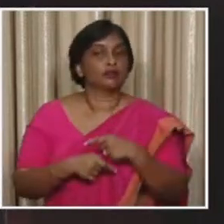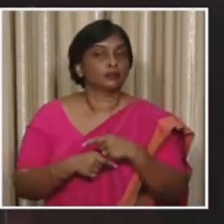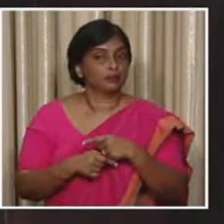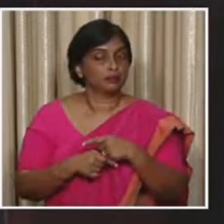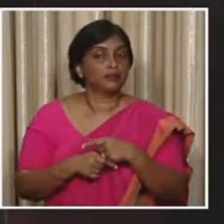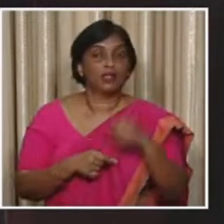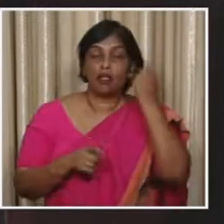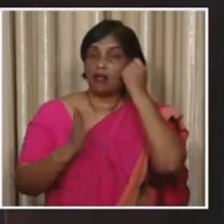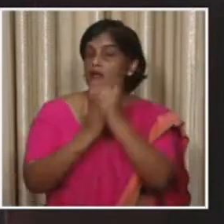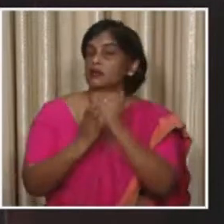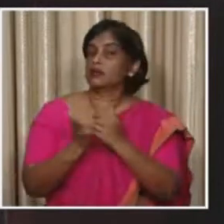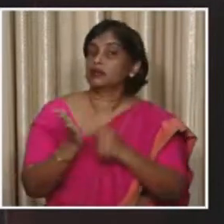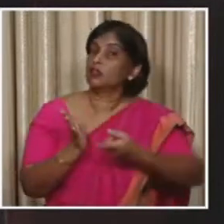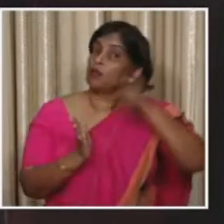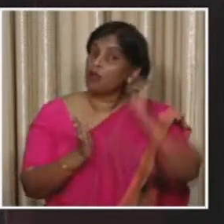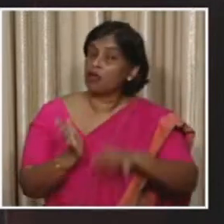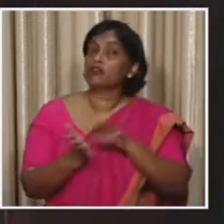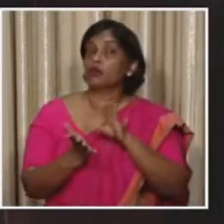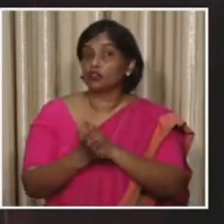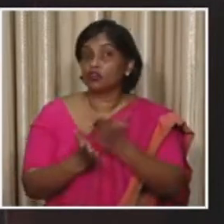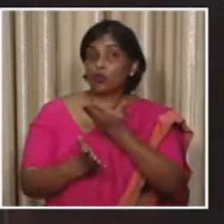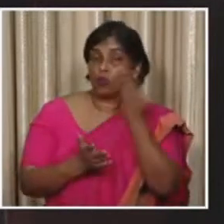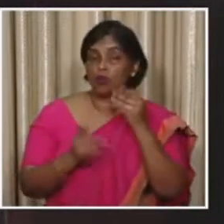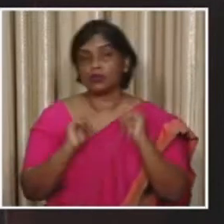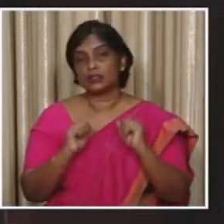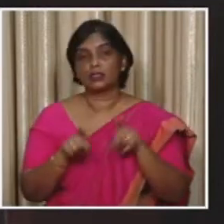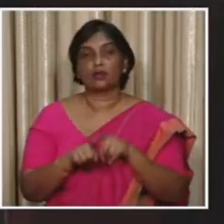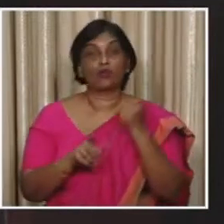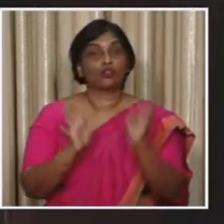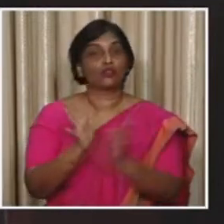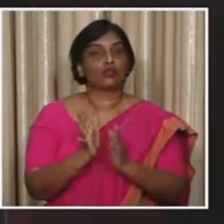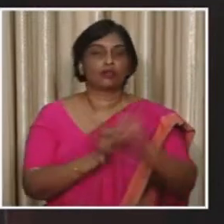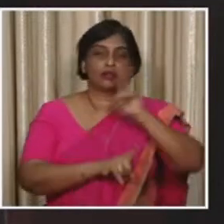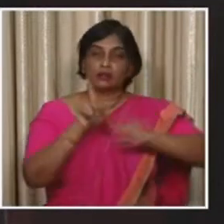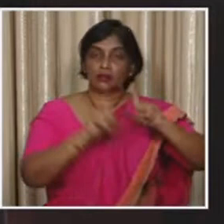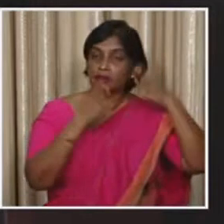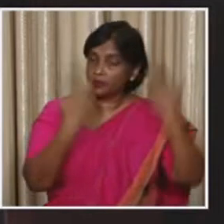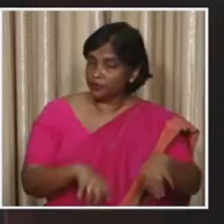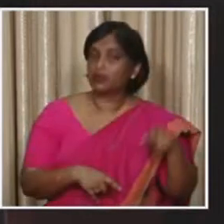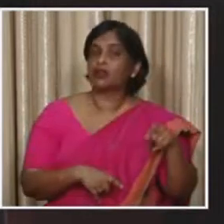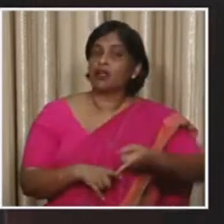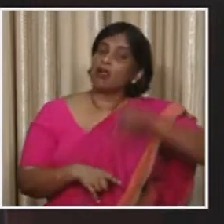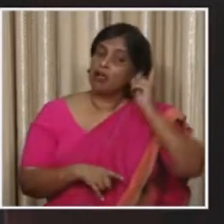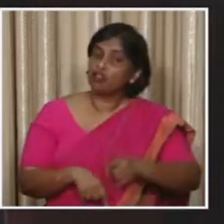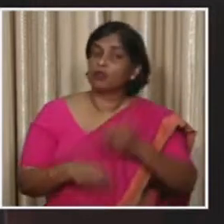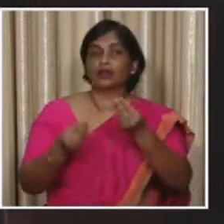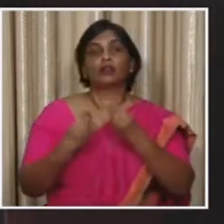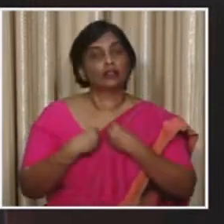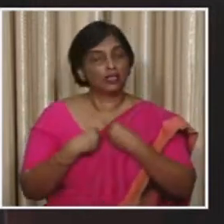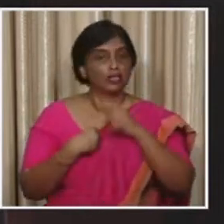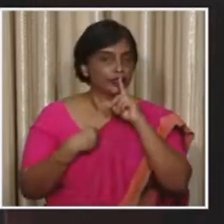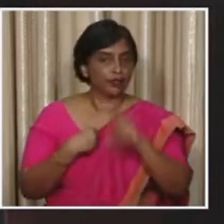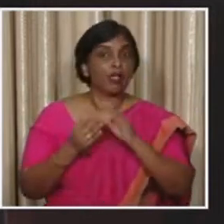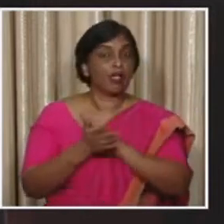මේ යෝජනාව සම්මත කරගත හැකි ආකාරයට ඒ මූල්‍ය කමිටුවේ මේක සාකච්ඡා කරලා මේක අනුමත කරලා දෙන්නේ කිව්වහම